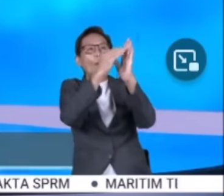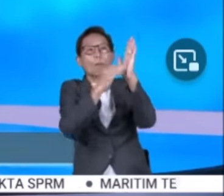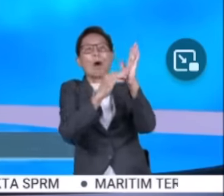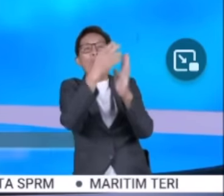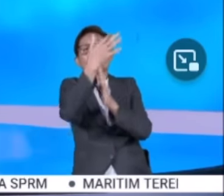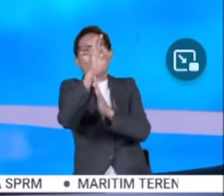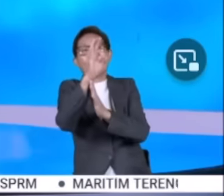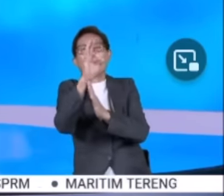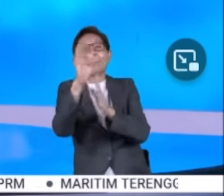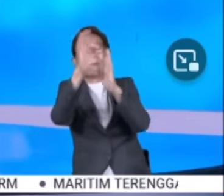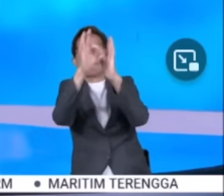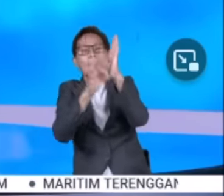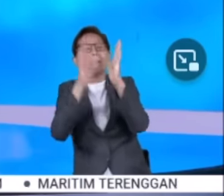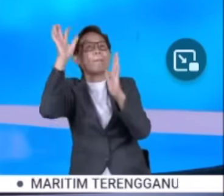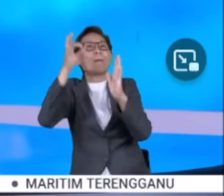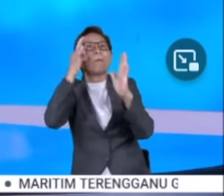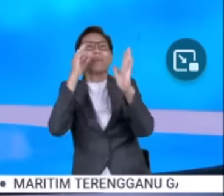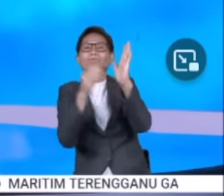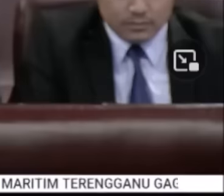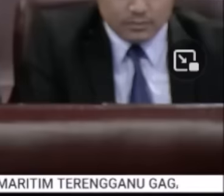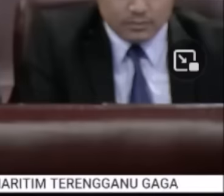Persekutuan.